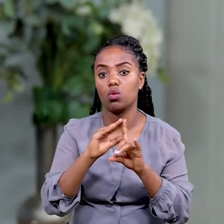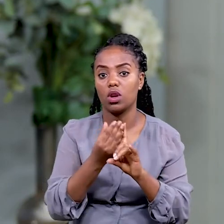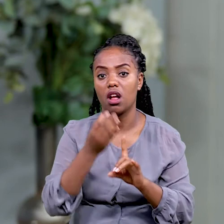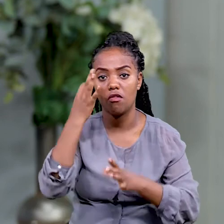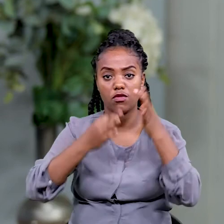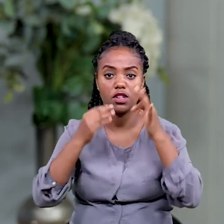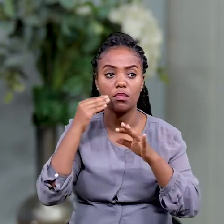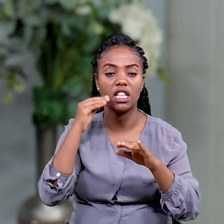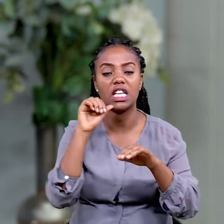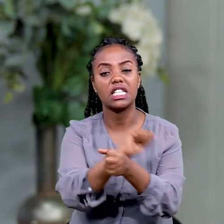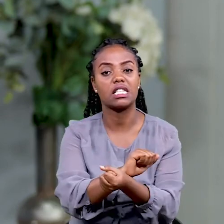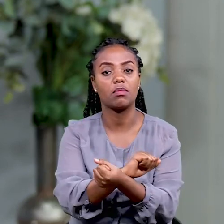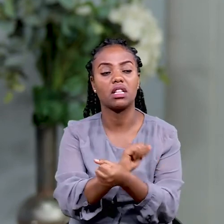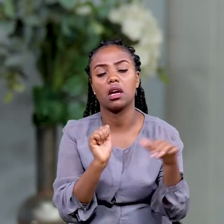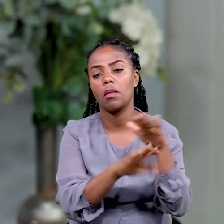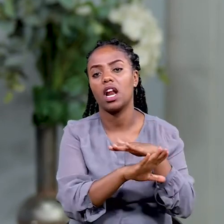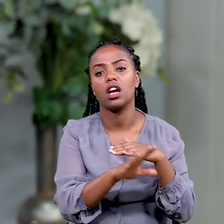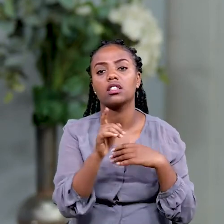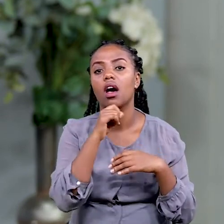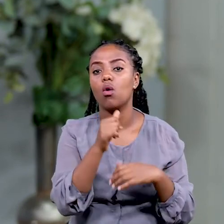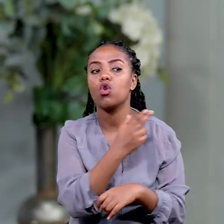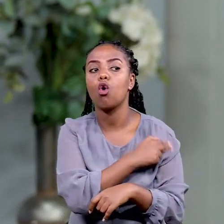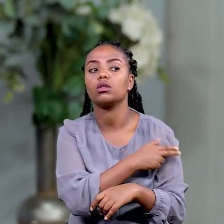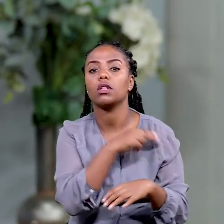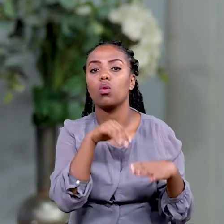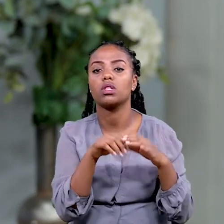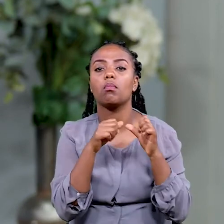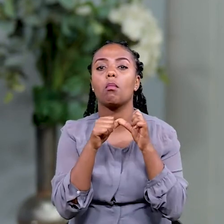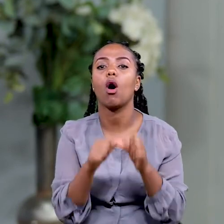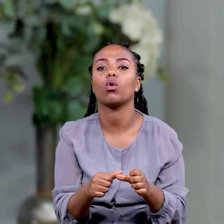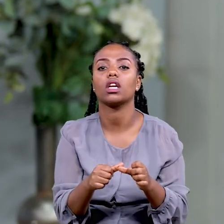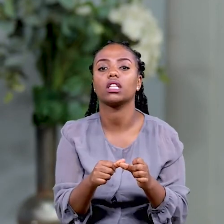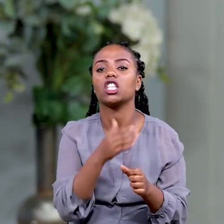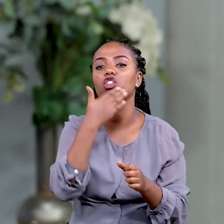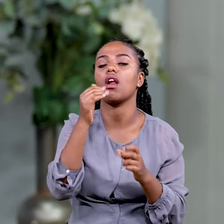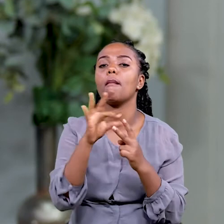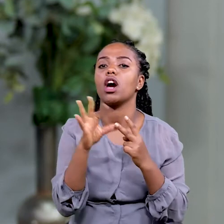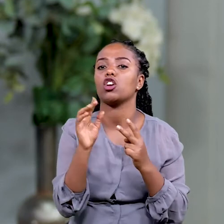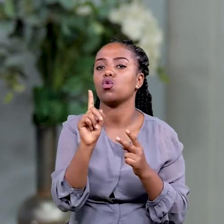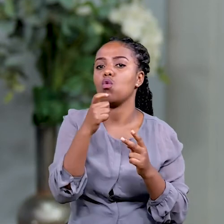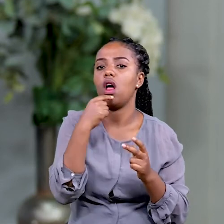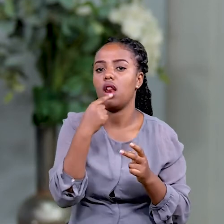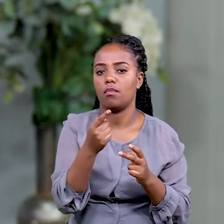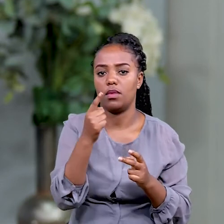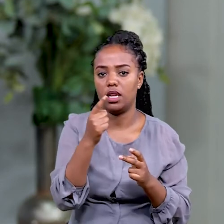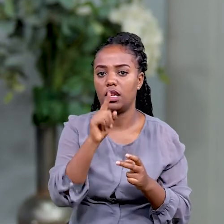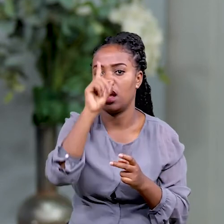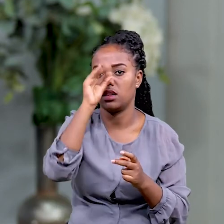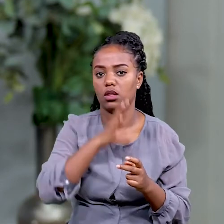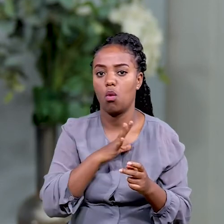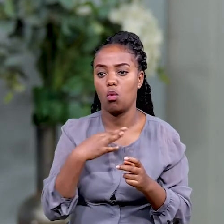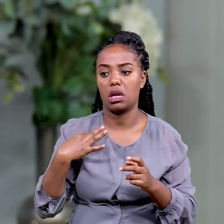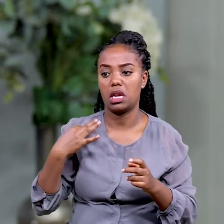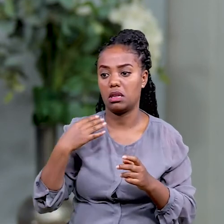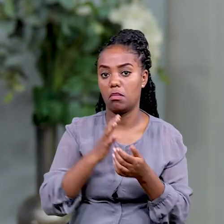ሁኔታ ፍርድ ቤት ወደዛ ከመላክ ይልቅ ሆስፒታል ውስጥ ቢያቆይ የተሻለ አማራጭ ይሆናል የሚል እምነት አለ። የአንድ ሰው ግለሰብ መብት